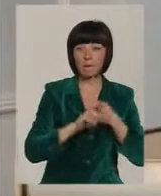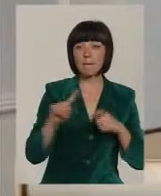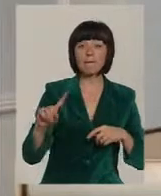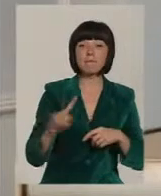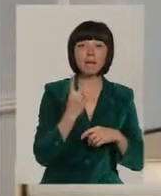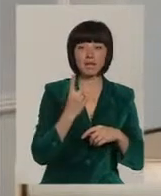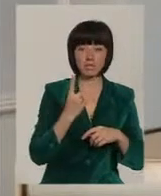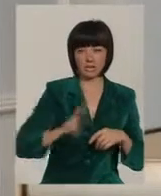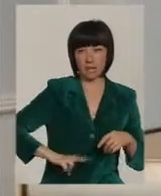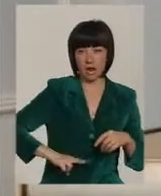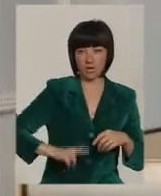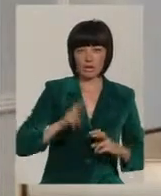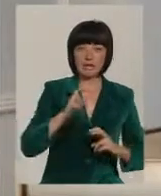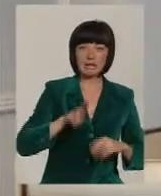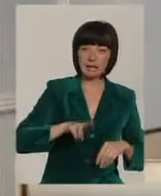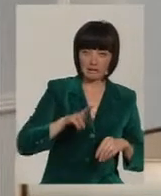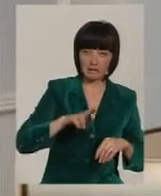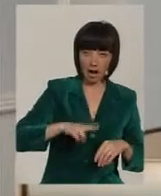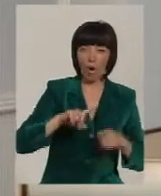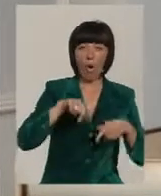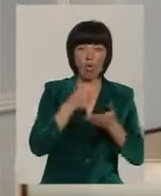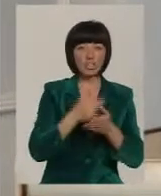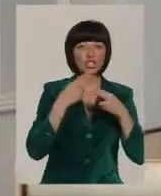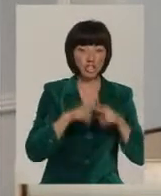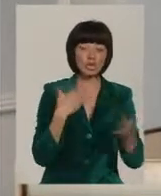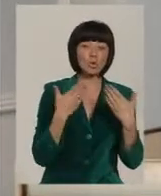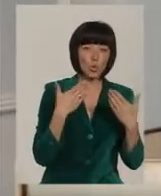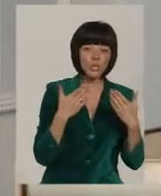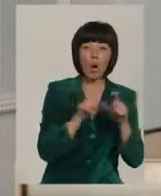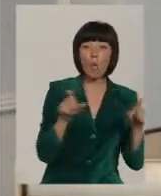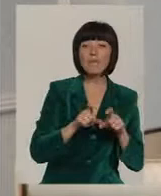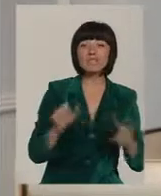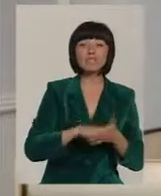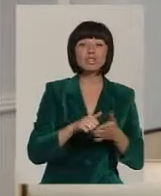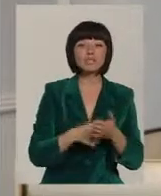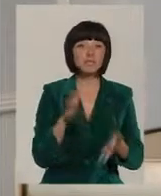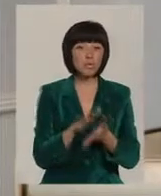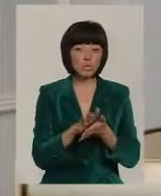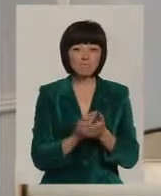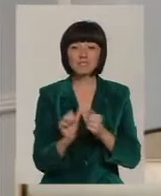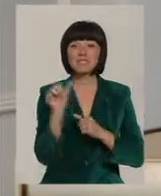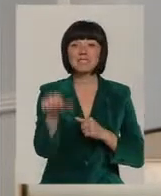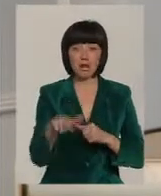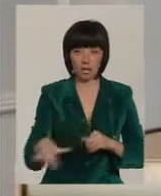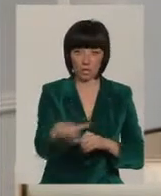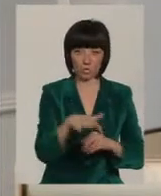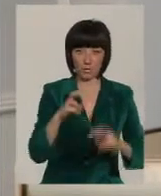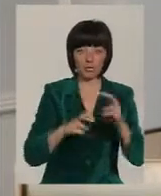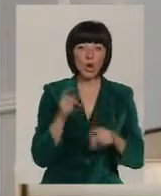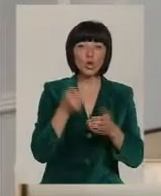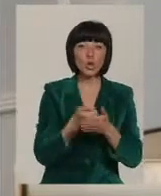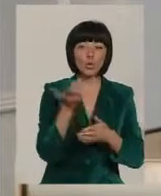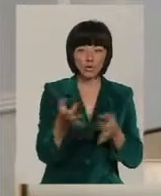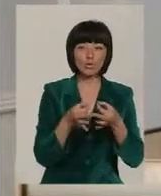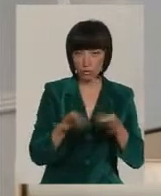особи підприємства – це директор, головний інженер. Вони з нами спілкуються. Об'єкти, з яких стало забруднення, вони знаходяться за територією підприємства, тобто до них